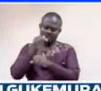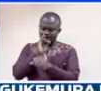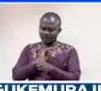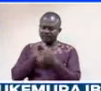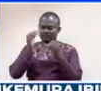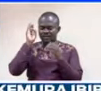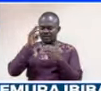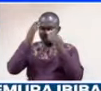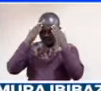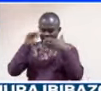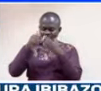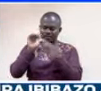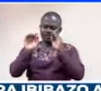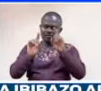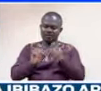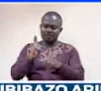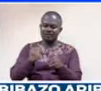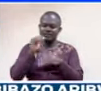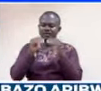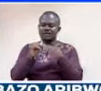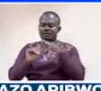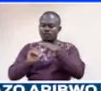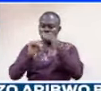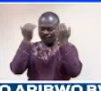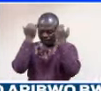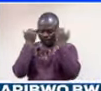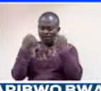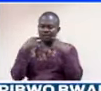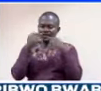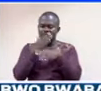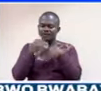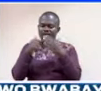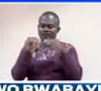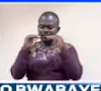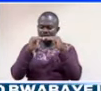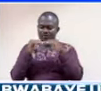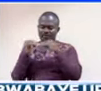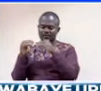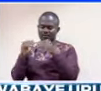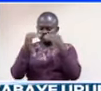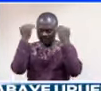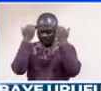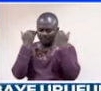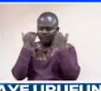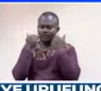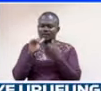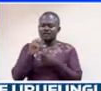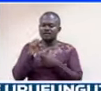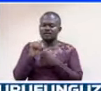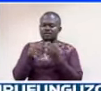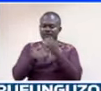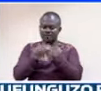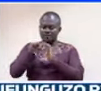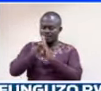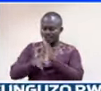bikamenyekana bakazabibazwa n'inzego z'ubutabera. Ibi ni byatangajwe na Ministeri y'ubutabera Johnston Businge mu gikorwa cyo gushyingura imibiri y'abantu